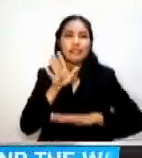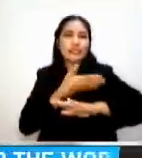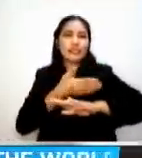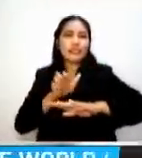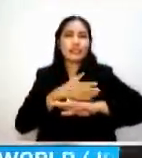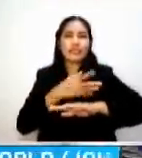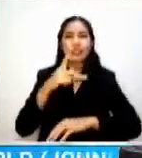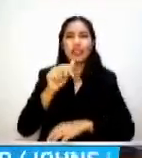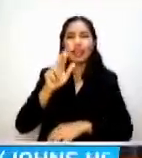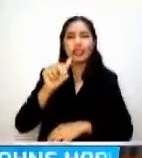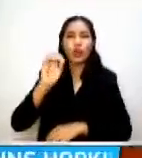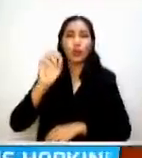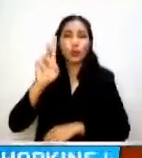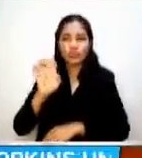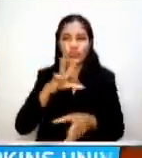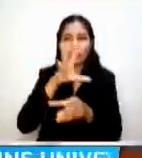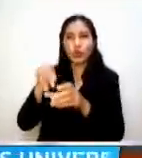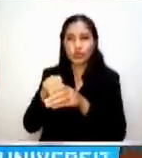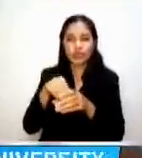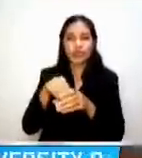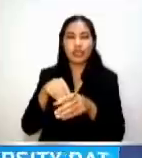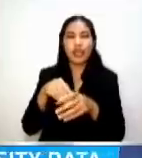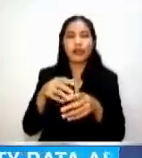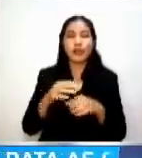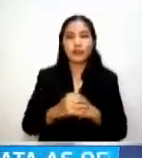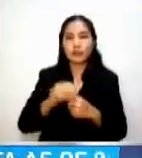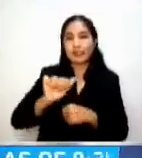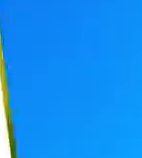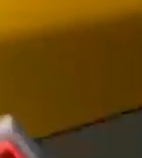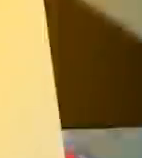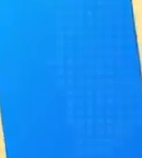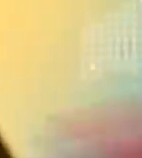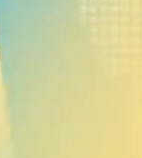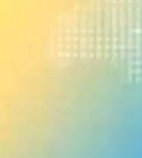Asian community bilang pagkondena sa issue ng hate crimes sa Amerika.